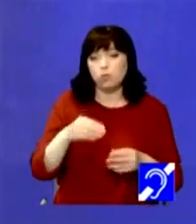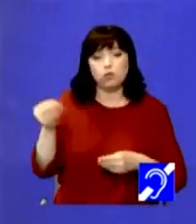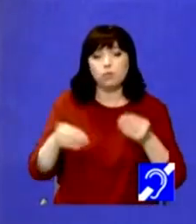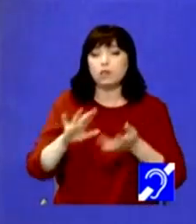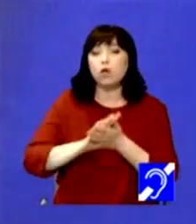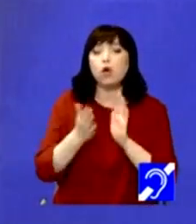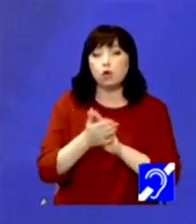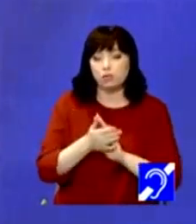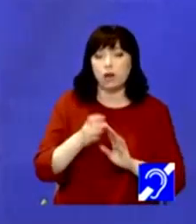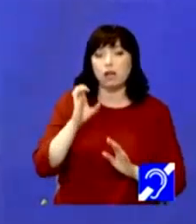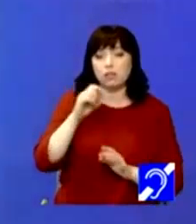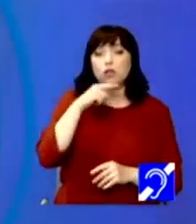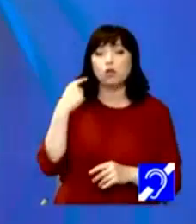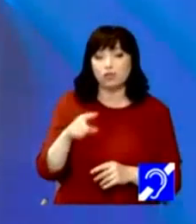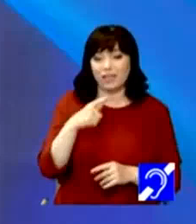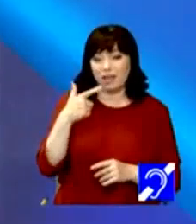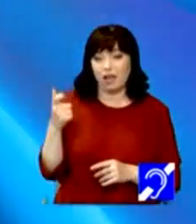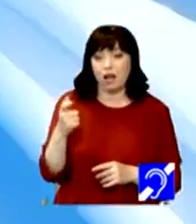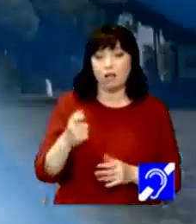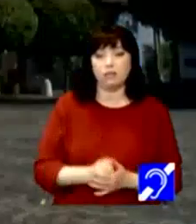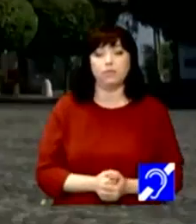Gazprom, care expiră la sfârșitul acestui an.